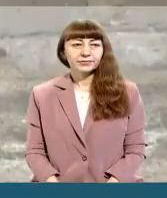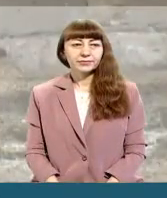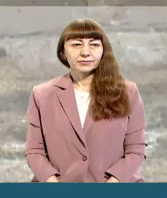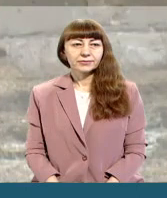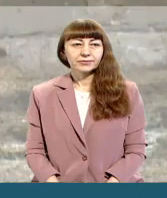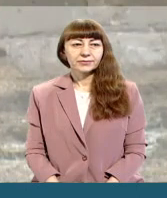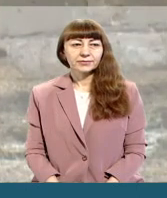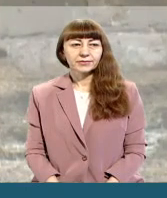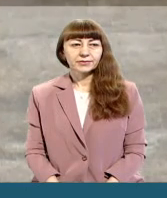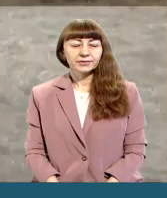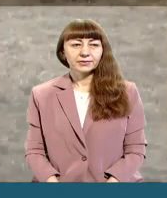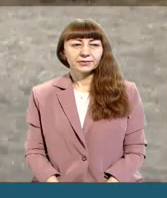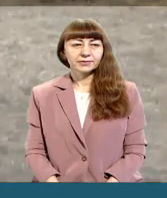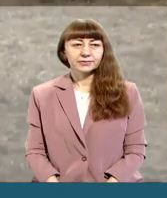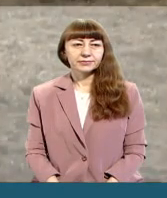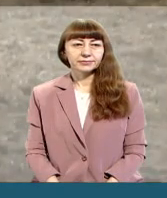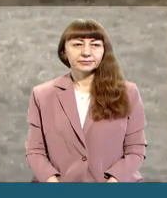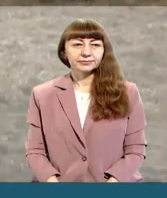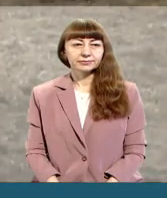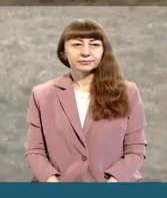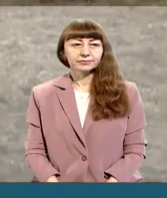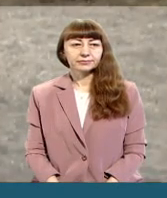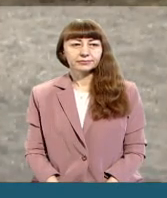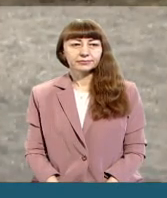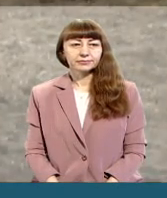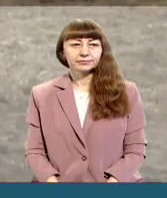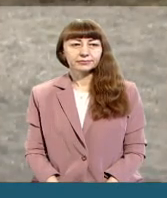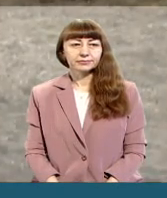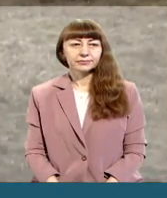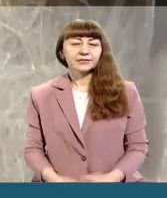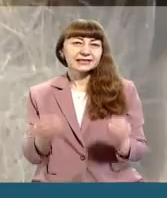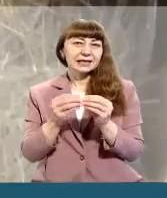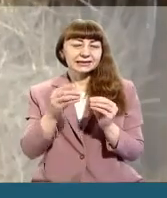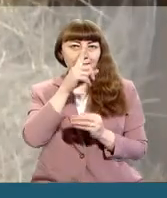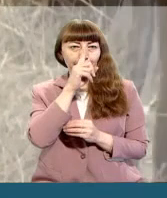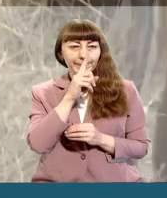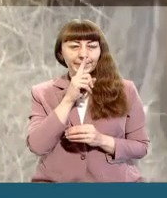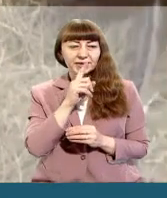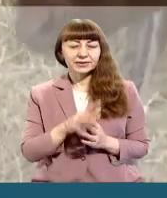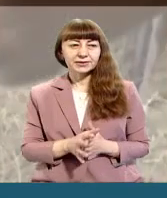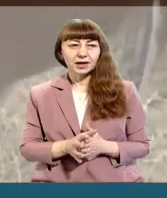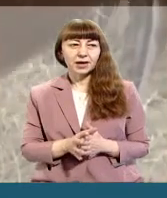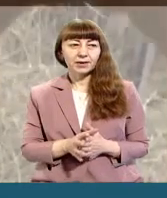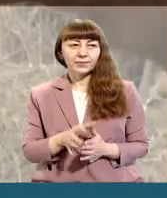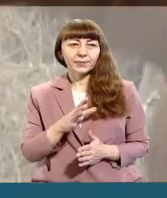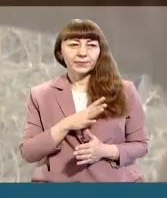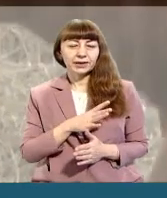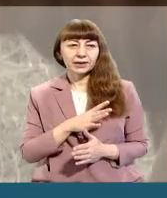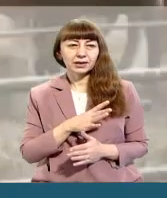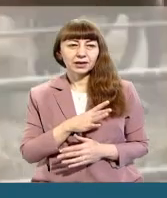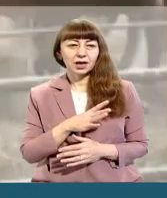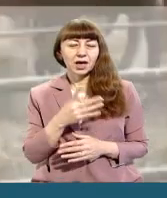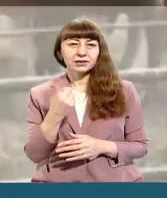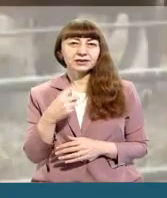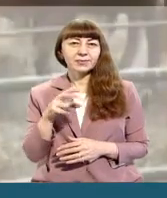сөзсіз. Дегенмен аудан әлеуетіне әлберер басқа бағыттардағы жұмыстар өз жемісін беруде. 10 айда қазынаға 1,59 миллиард